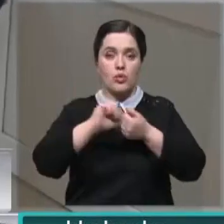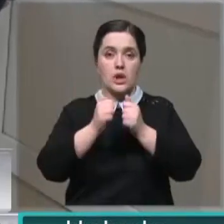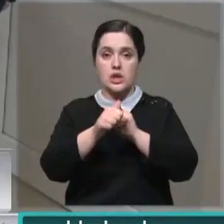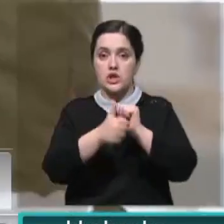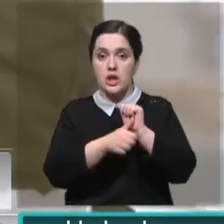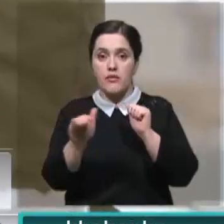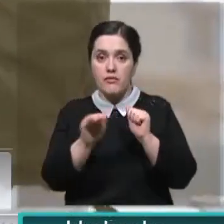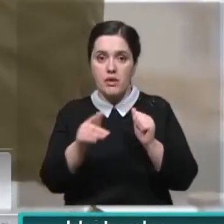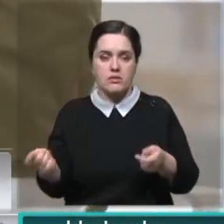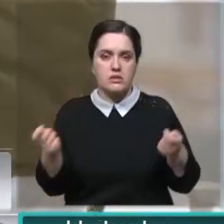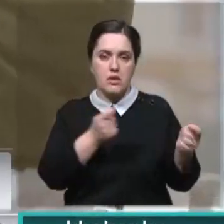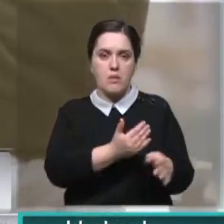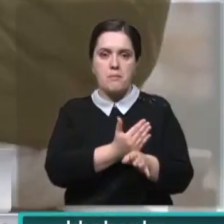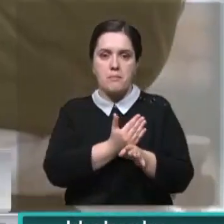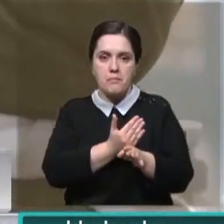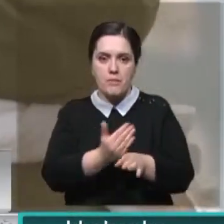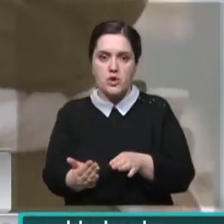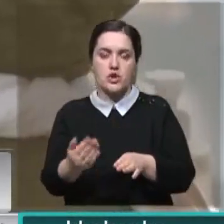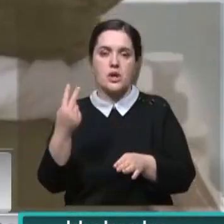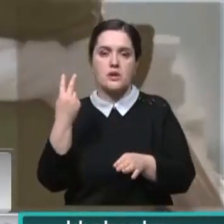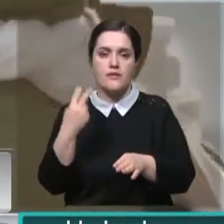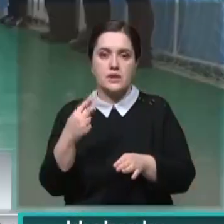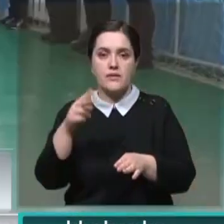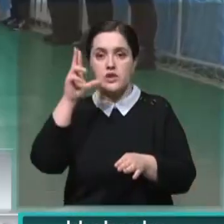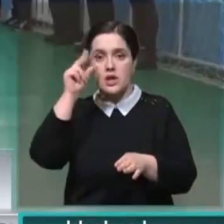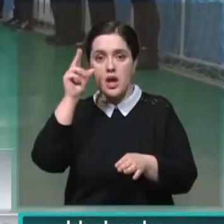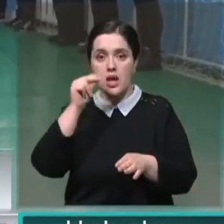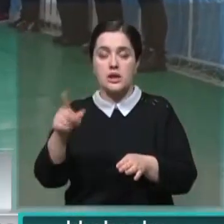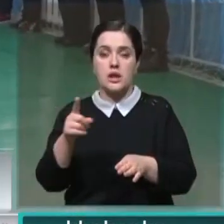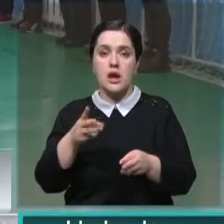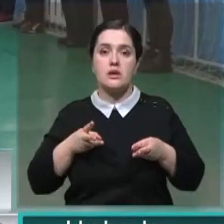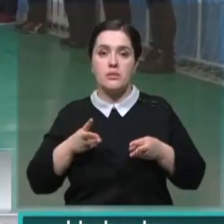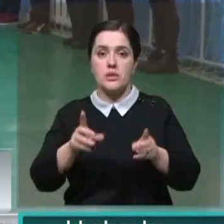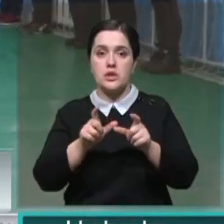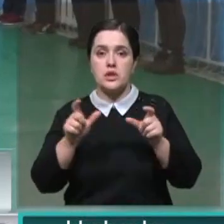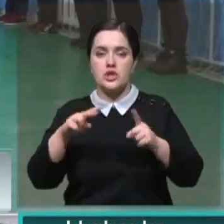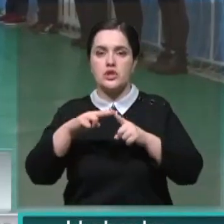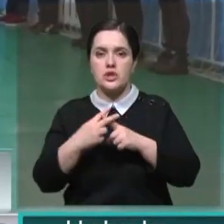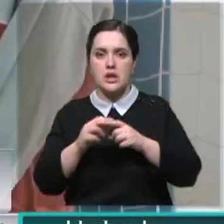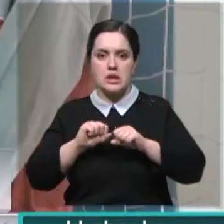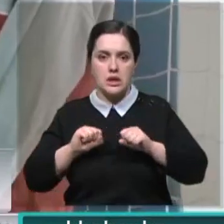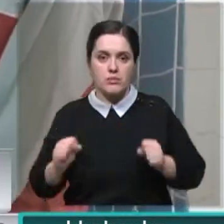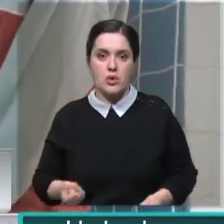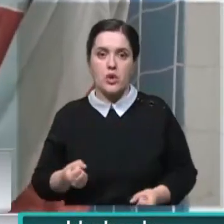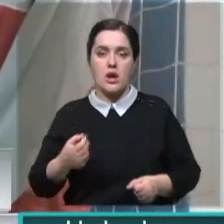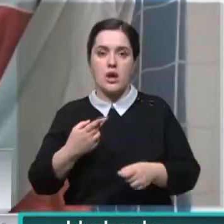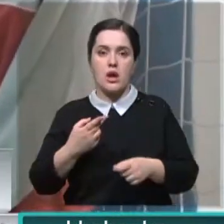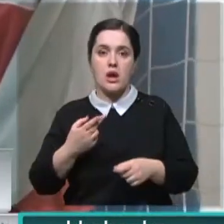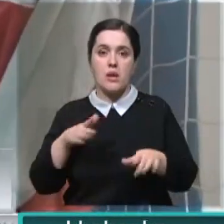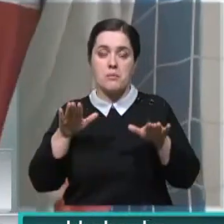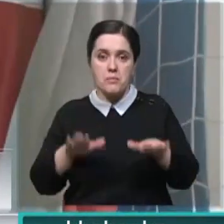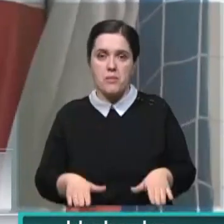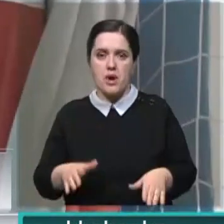16 февраля однако завезли твердое топливо в котельве лишь 20 числа в итоге система отопления школа частично разморозилась